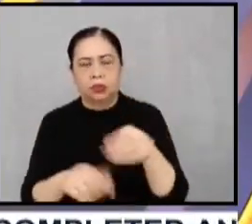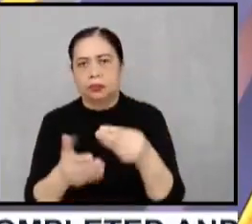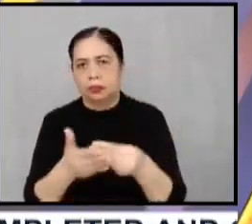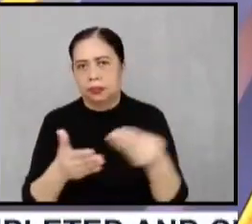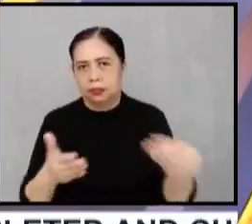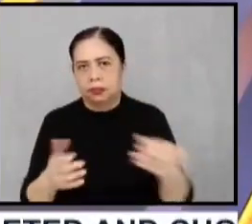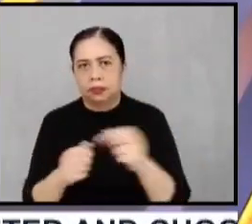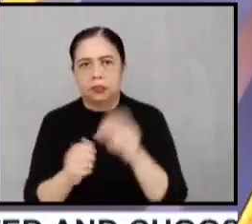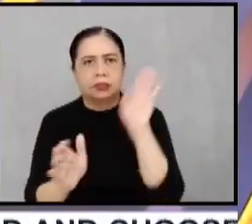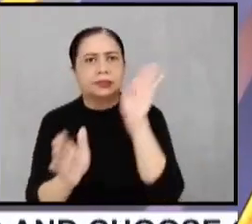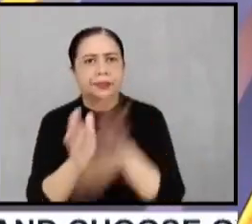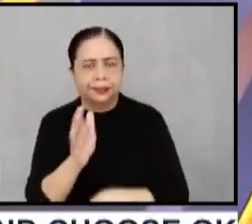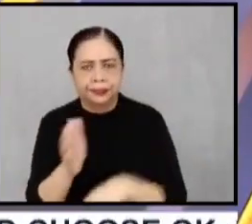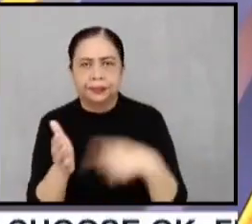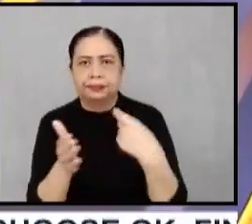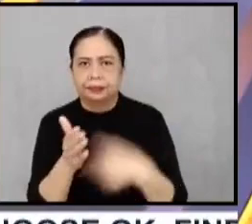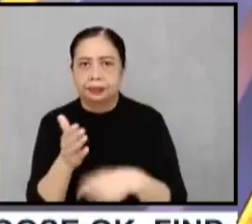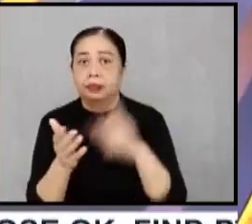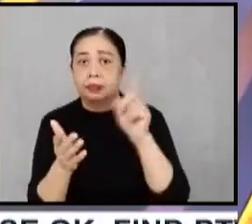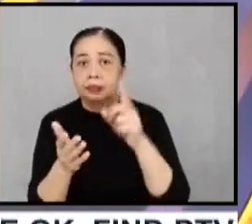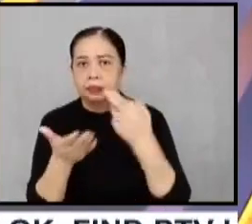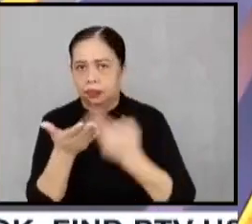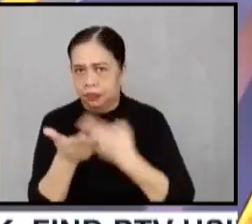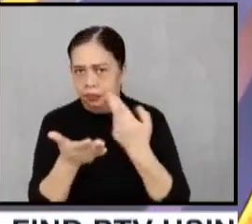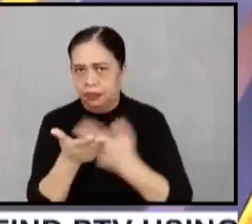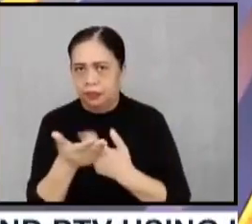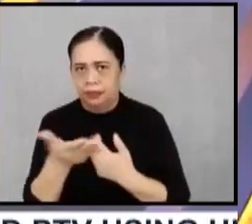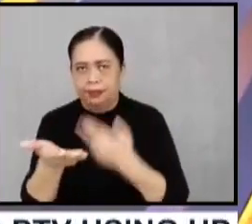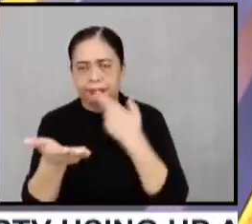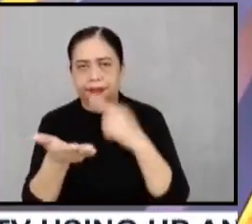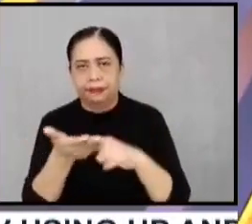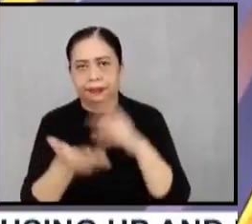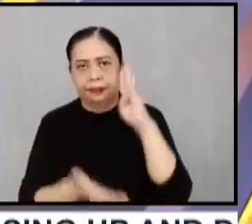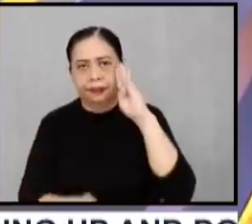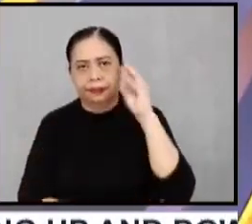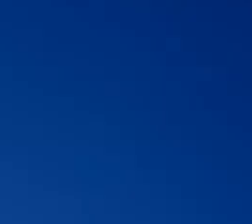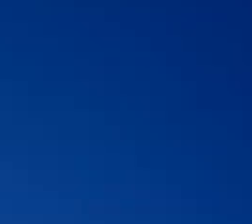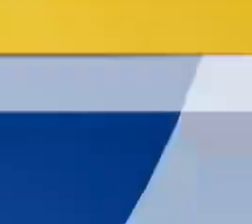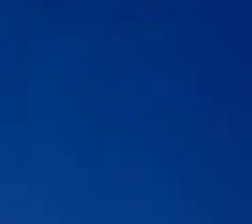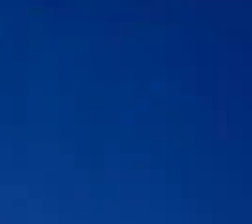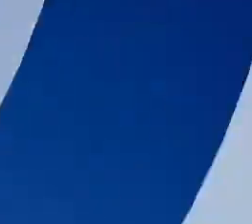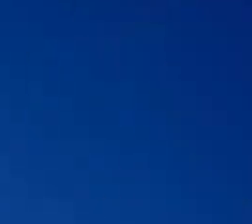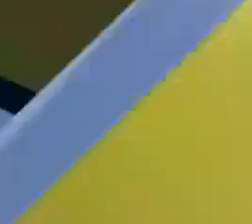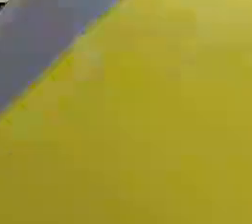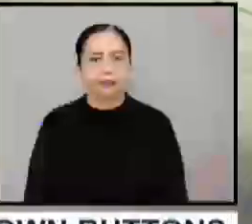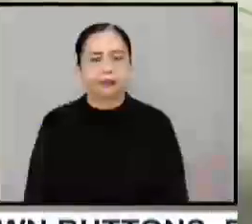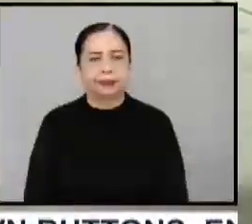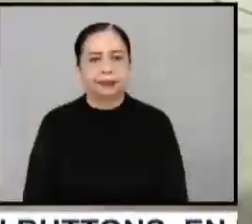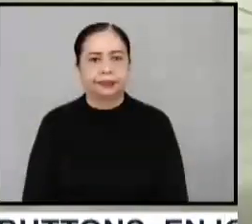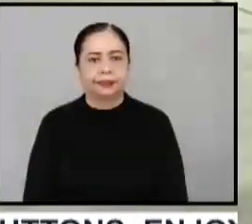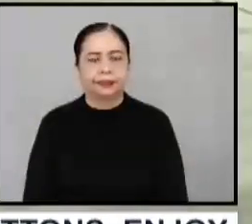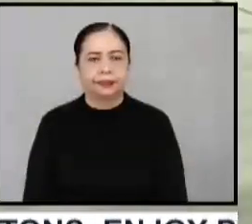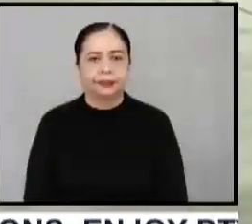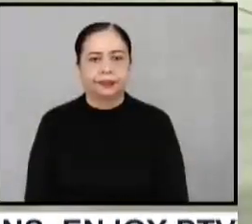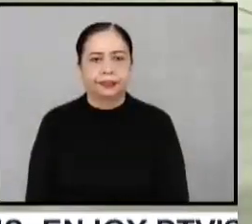mababang presyo ng bigas. Si Bien Manalo sa Report Live. Rise and shine, Bien.